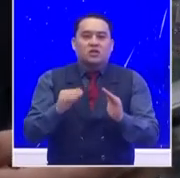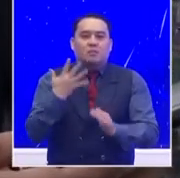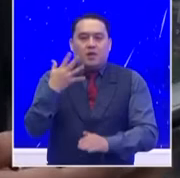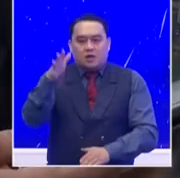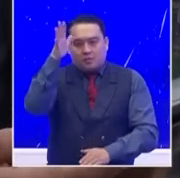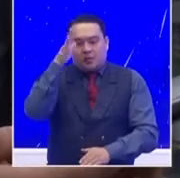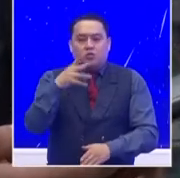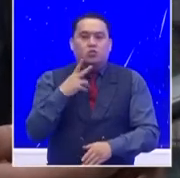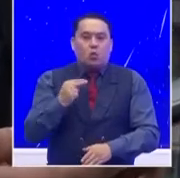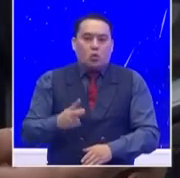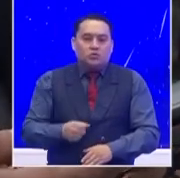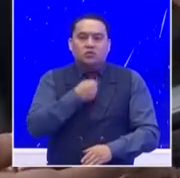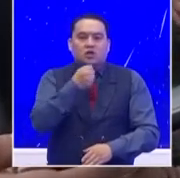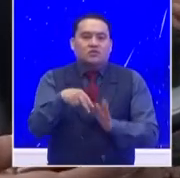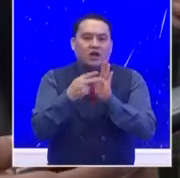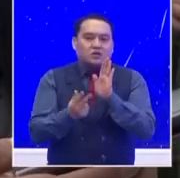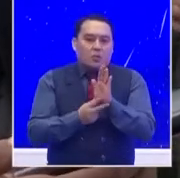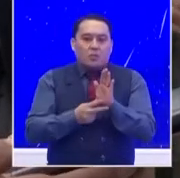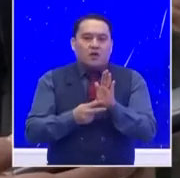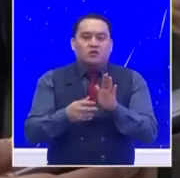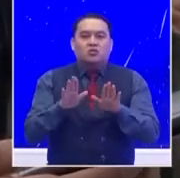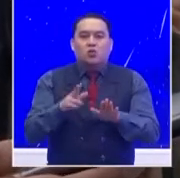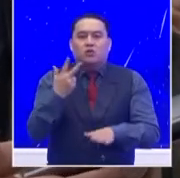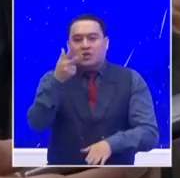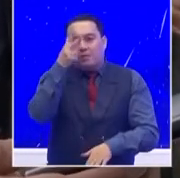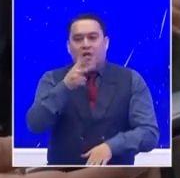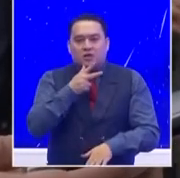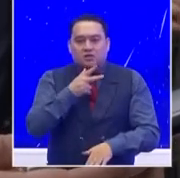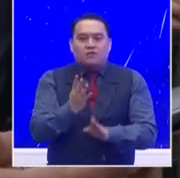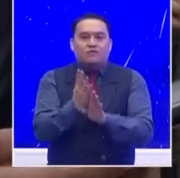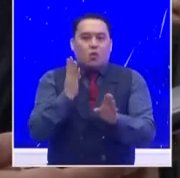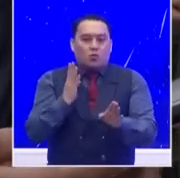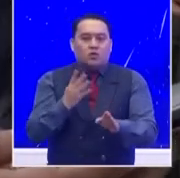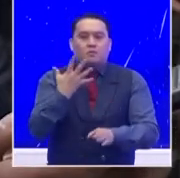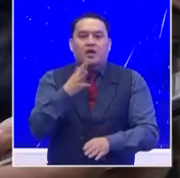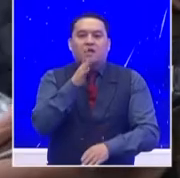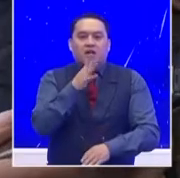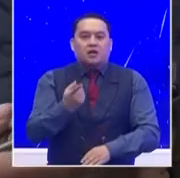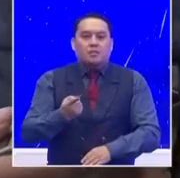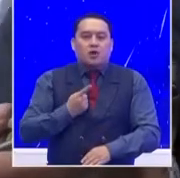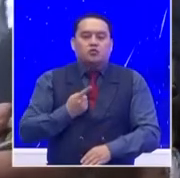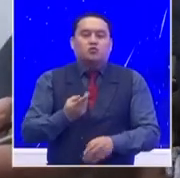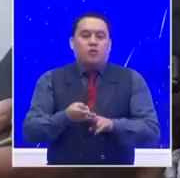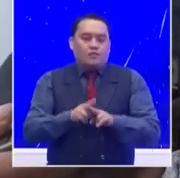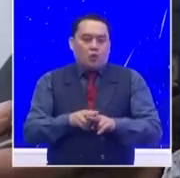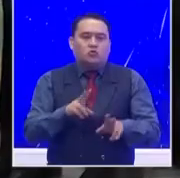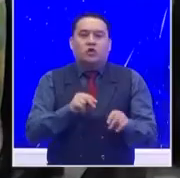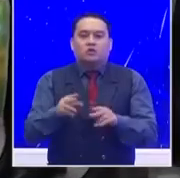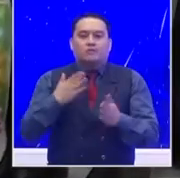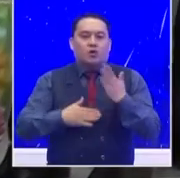мальчиков и дочка старшему 18 младшему всего три месяца стояли в очереди 5 лет моему счастью нет предела